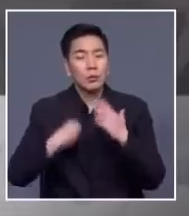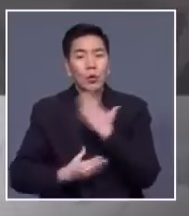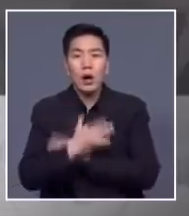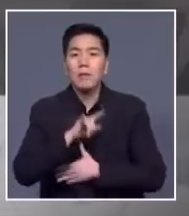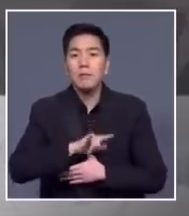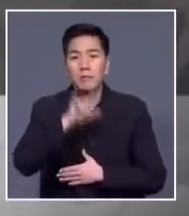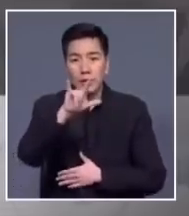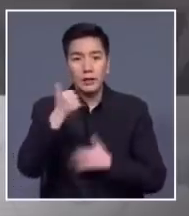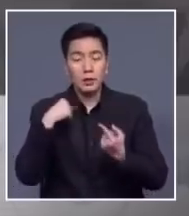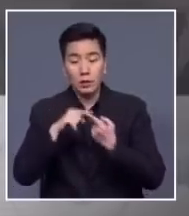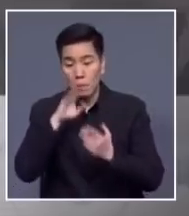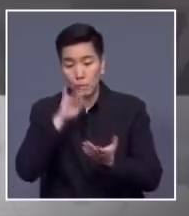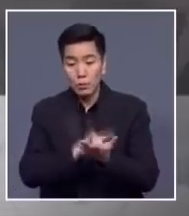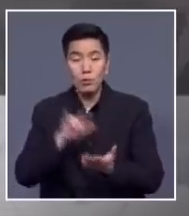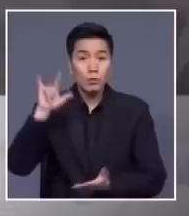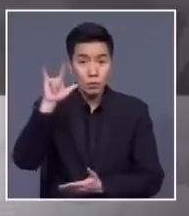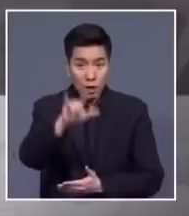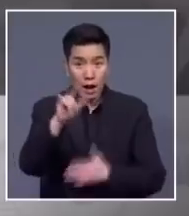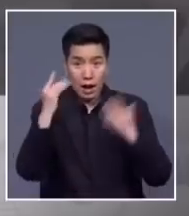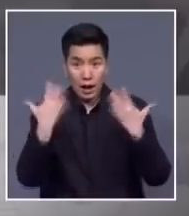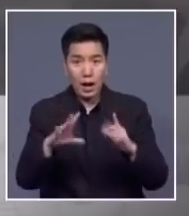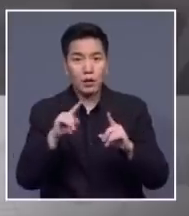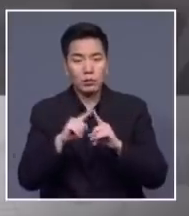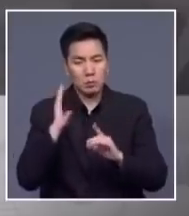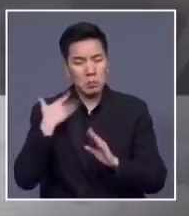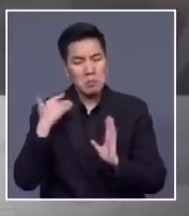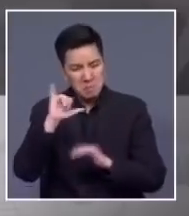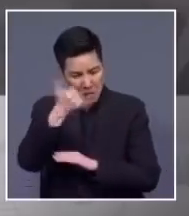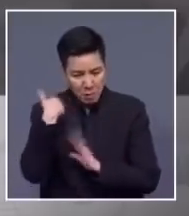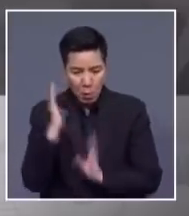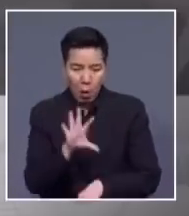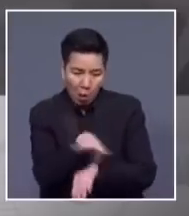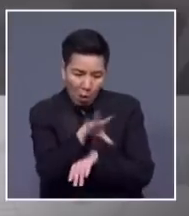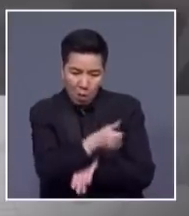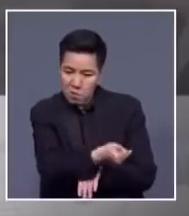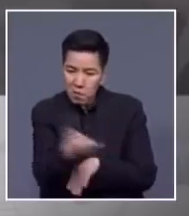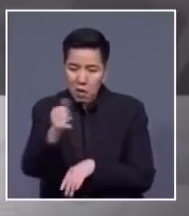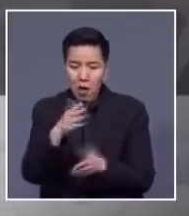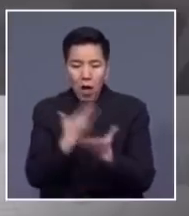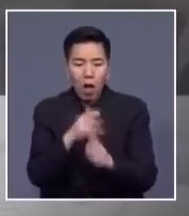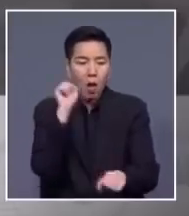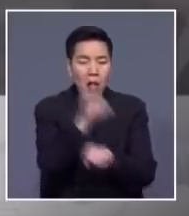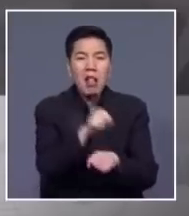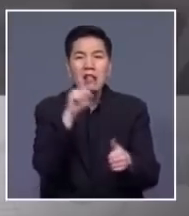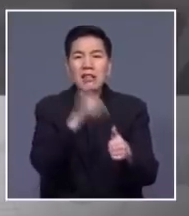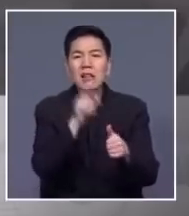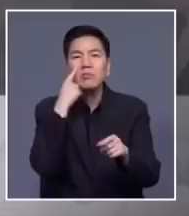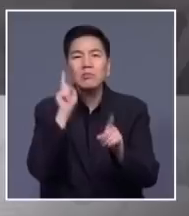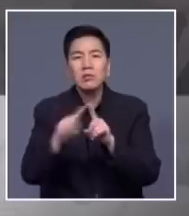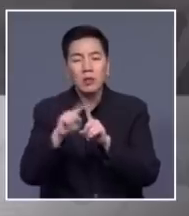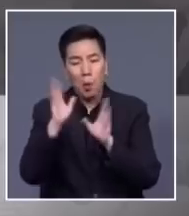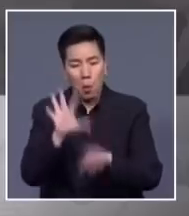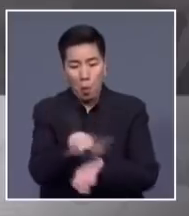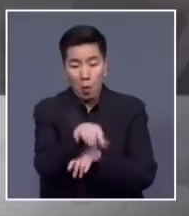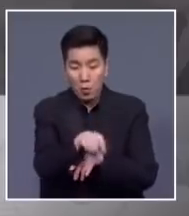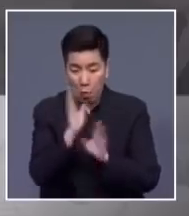แต่ว่าการไปบางทีก็ที่ผ่านมาถูกหลอกลวงนะครับ ครับ ซึ่งรัฐบาลก็นโยบายว่าคนที่หลอกลวงประชาชนที่ไปเนี่ยเป็น